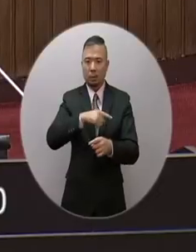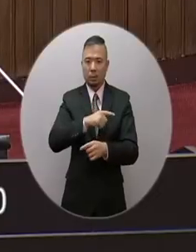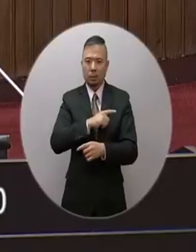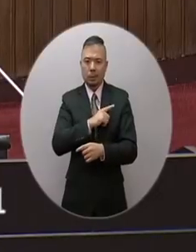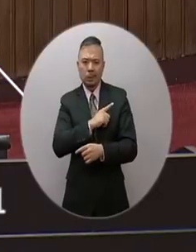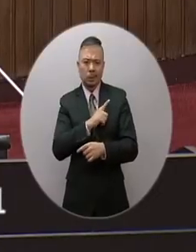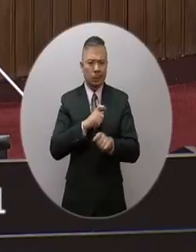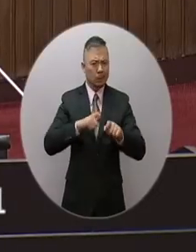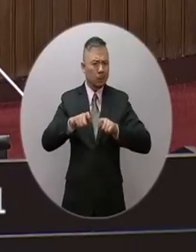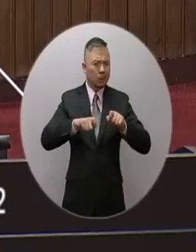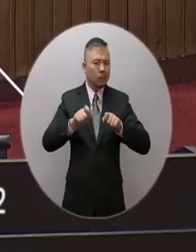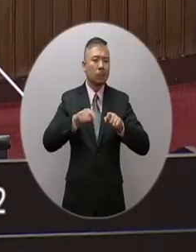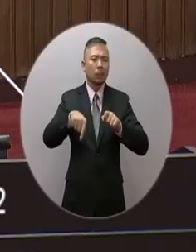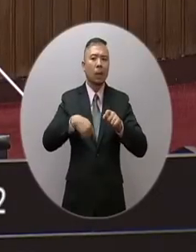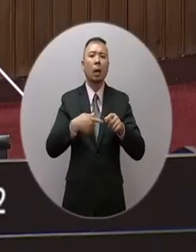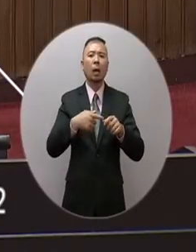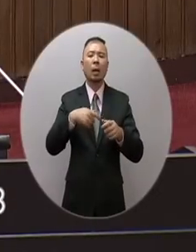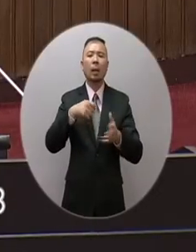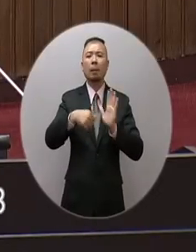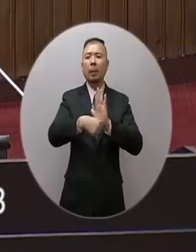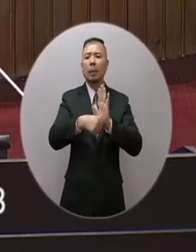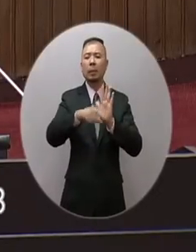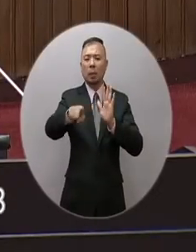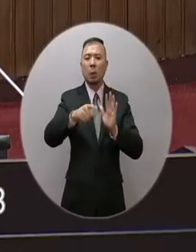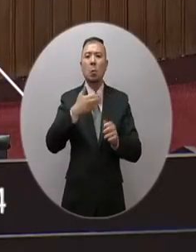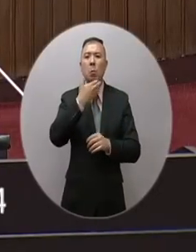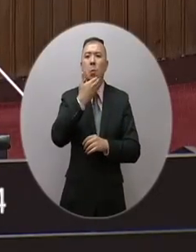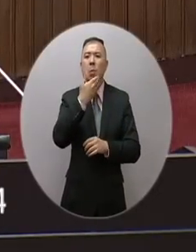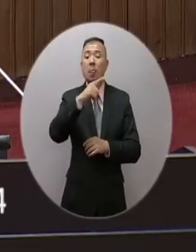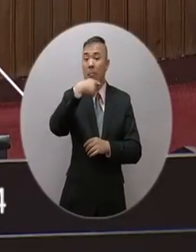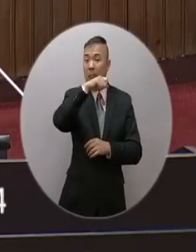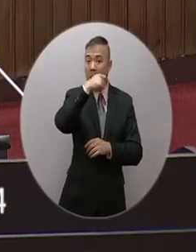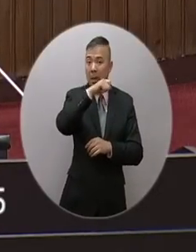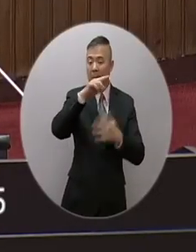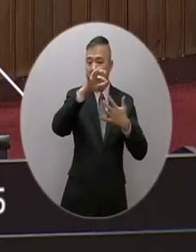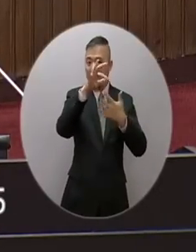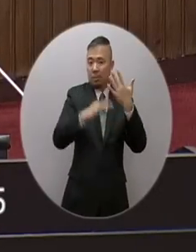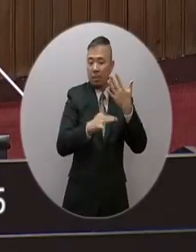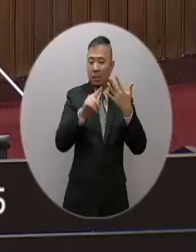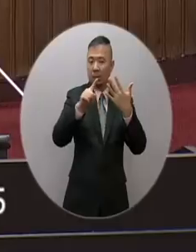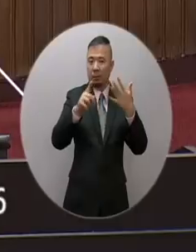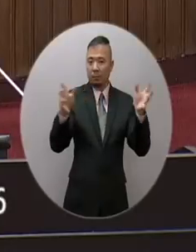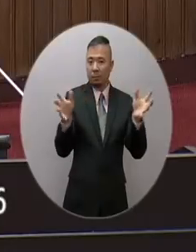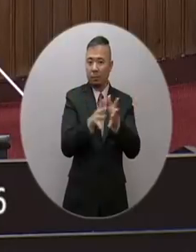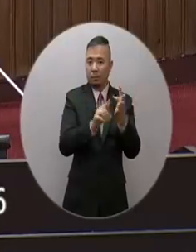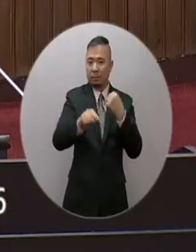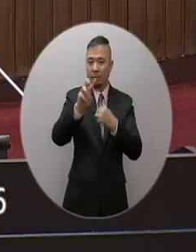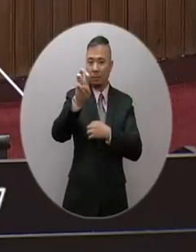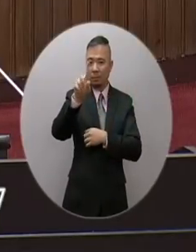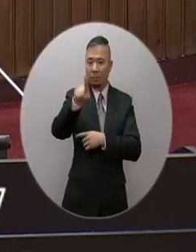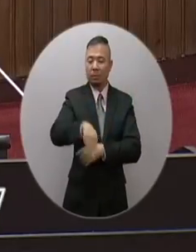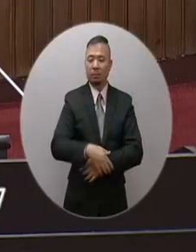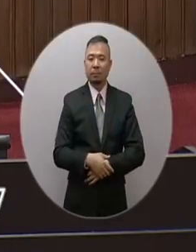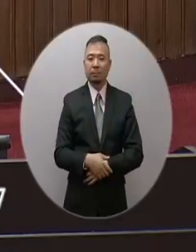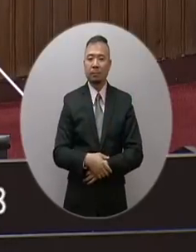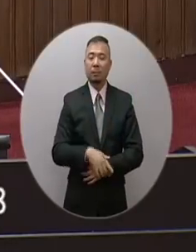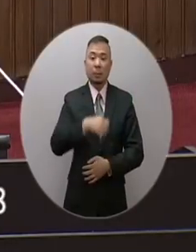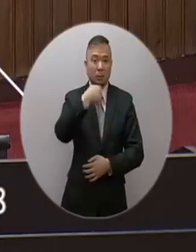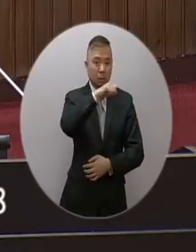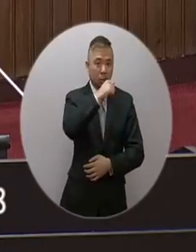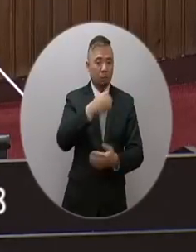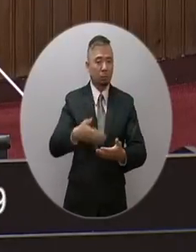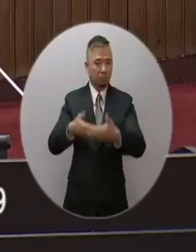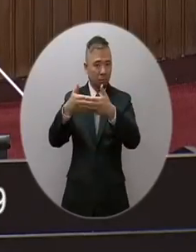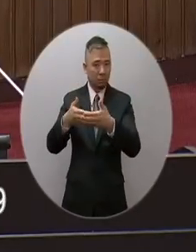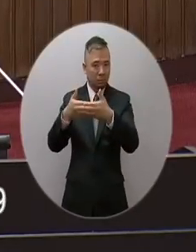31项政策的时候，相对于我们的8大强台政策，两岸相互间的吸